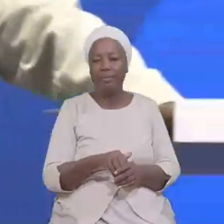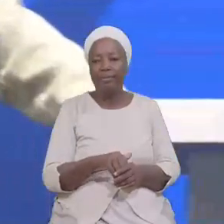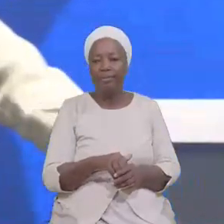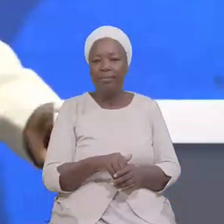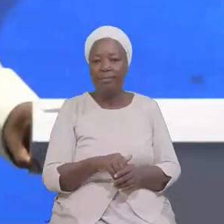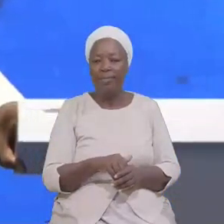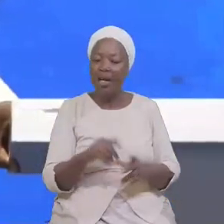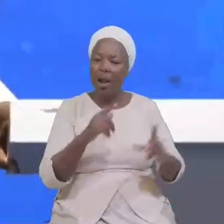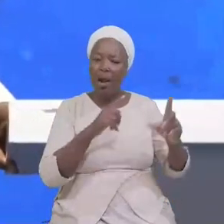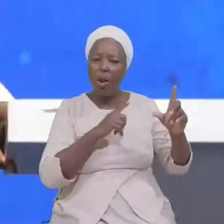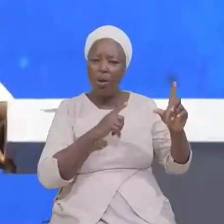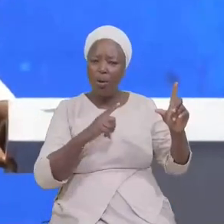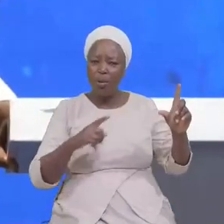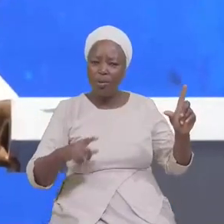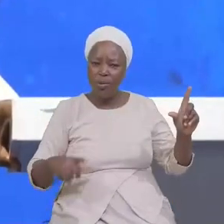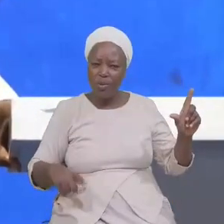Seigneur,